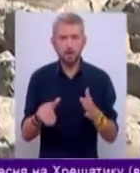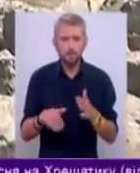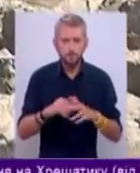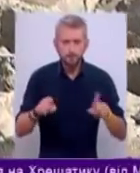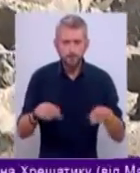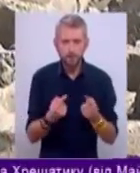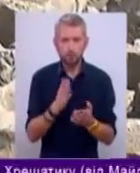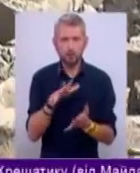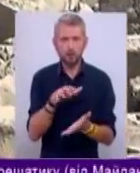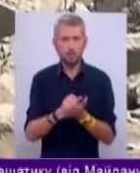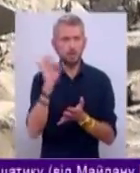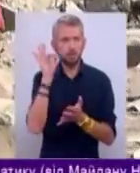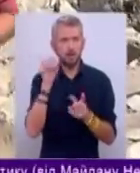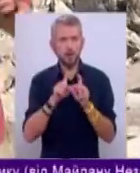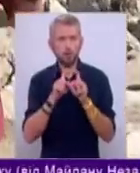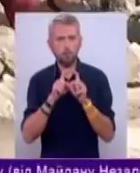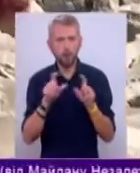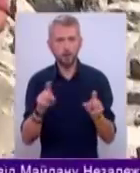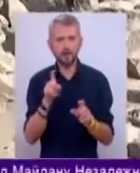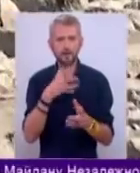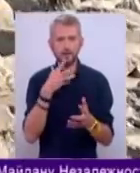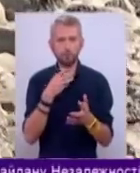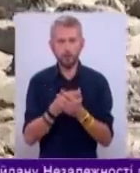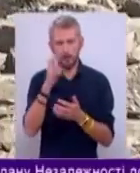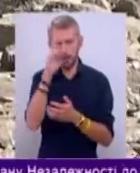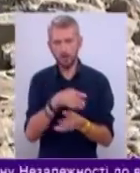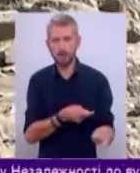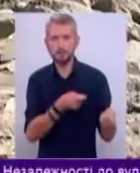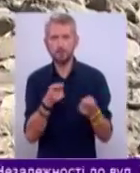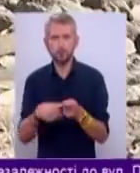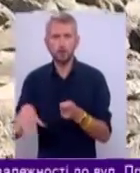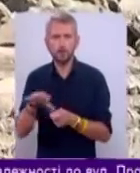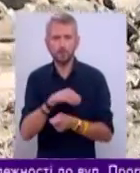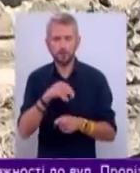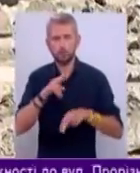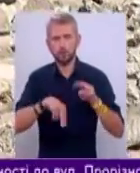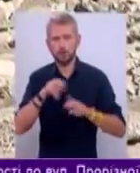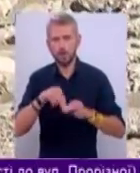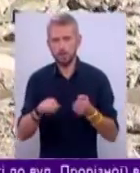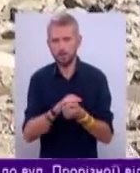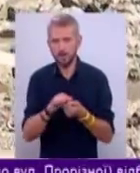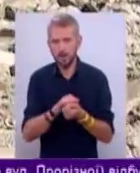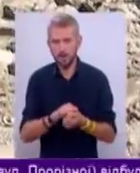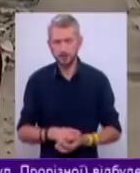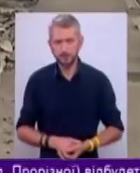конструкції займатиметься німецька компанія. Зі своєї країни вони привезуть усі будівельні матеріали.